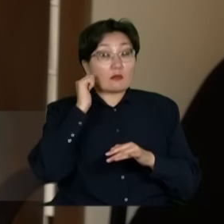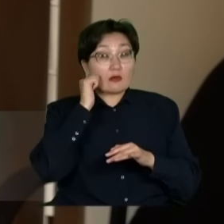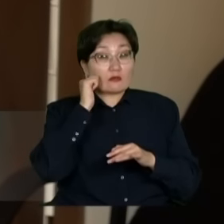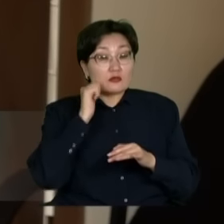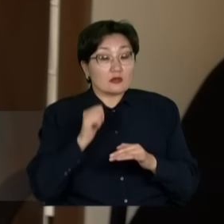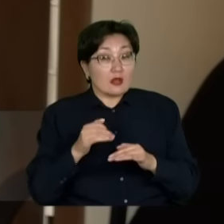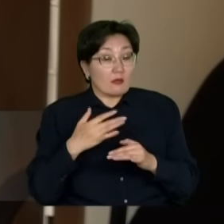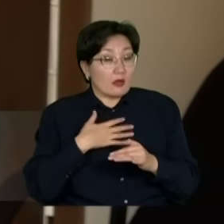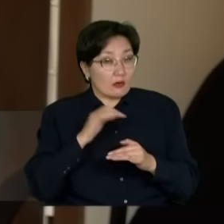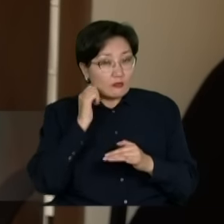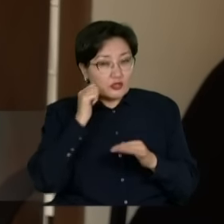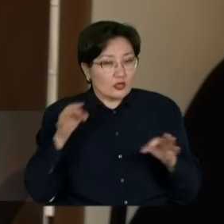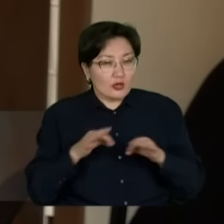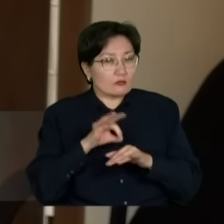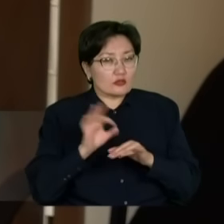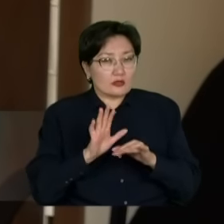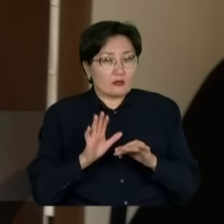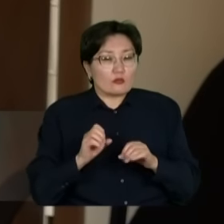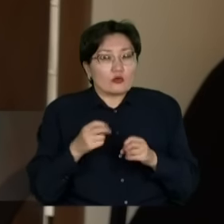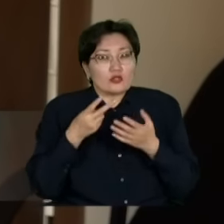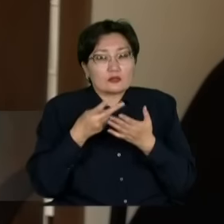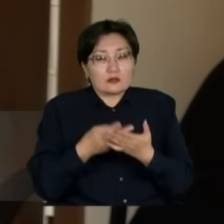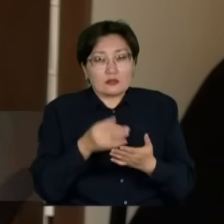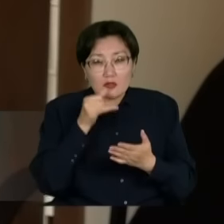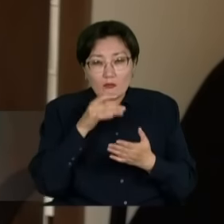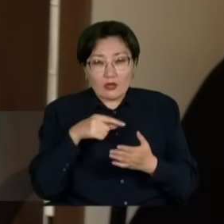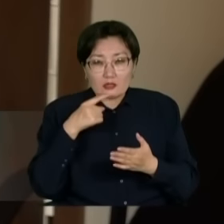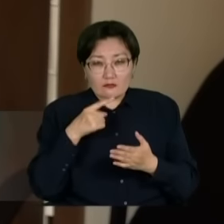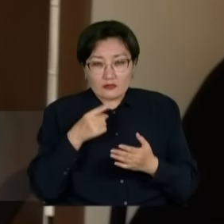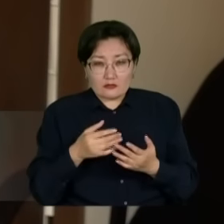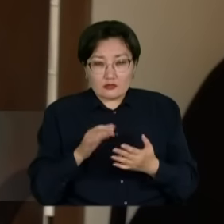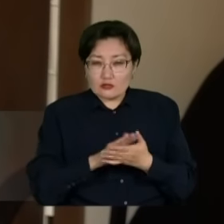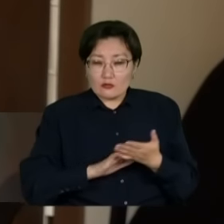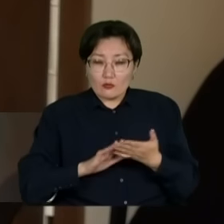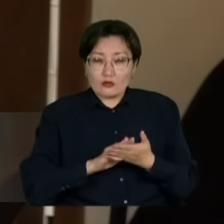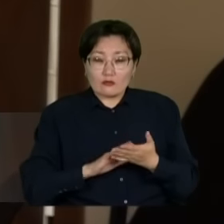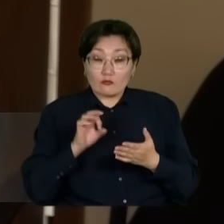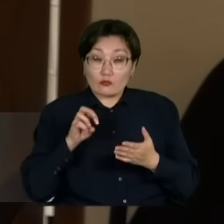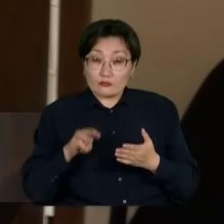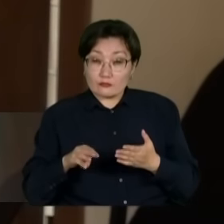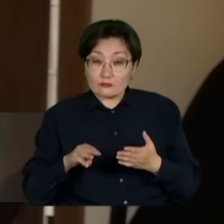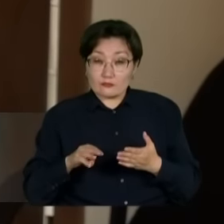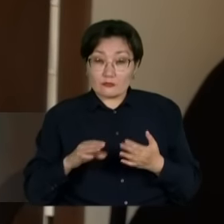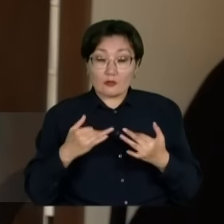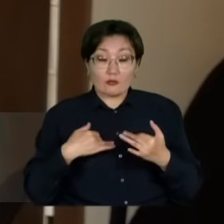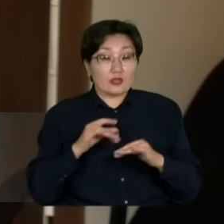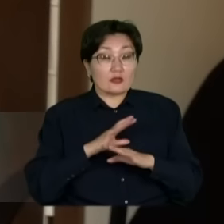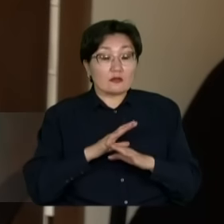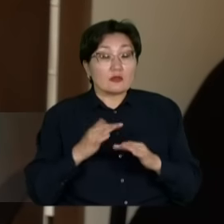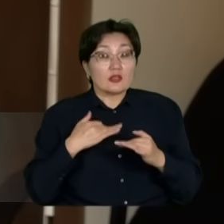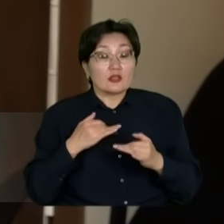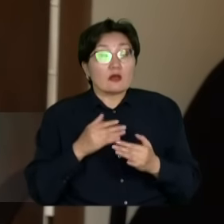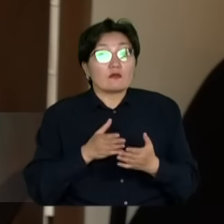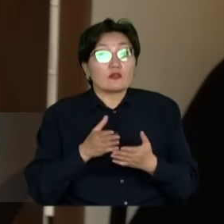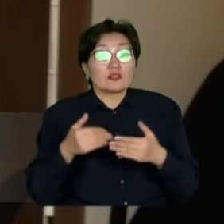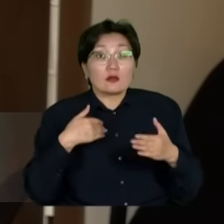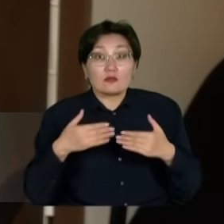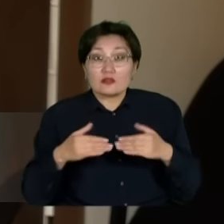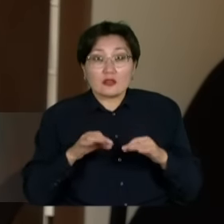никогда не болела Просто слегла она не могла говорить ничего вот Меня не пускали туда